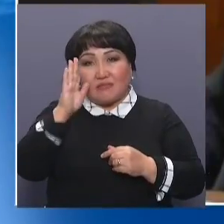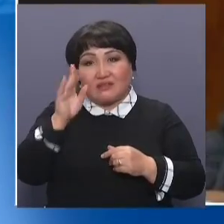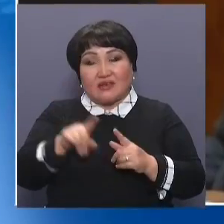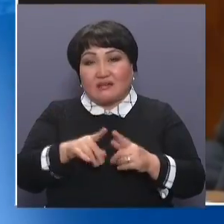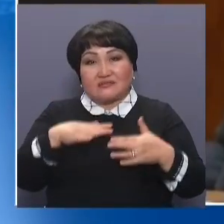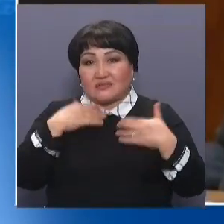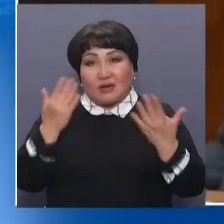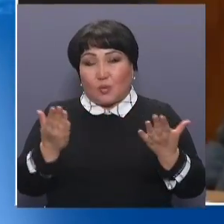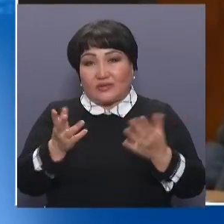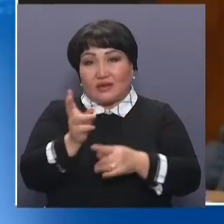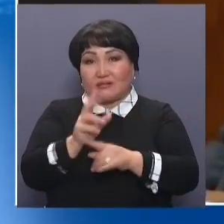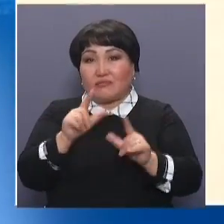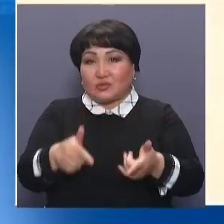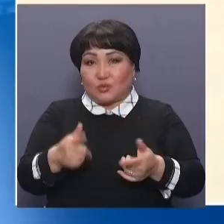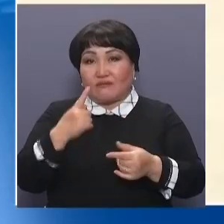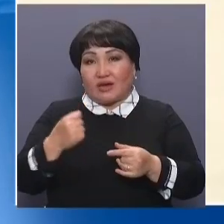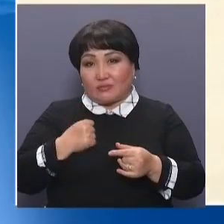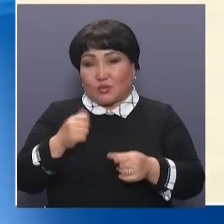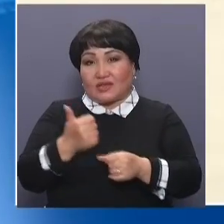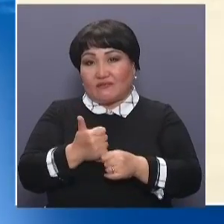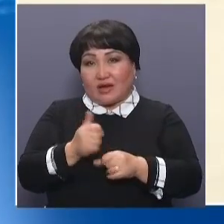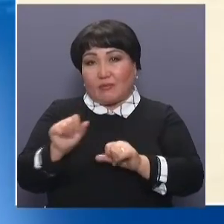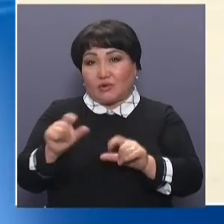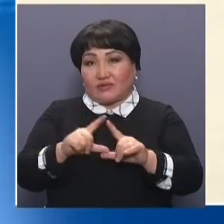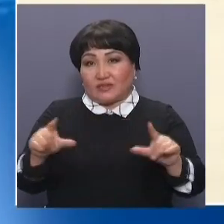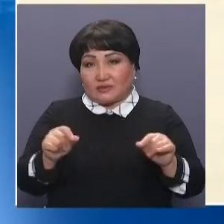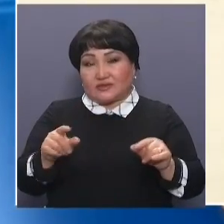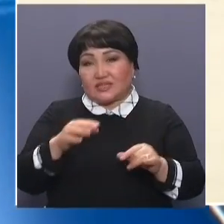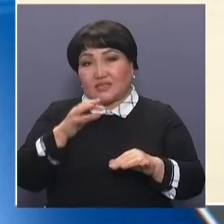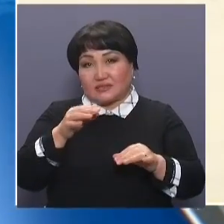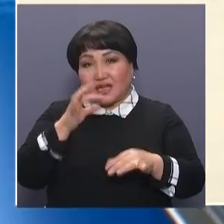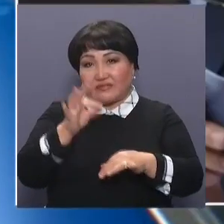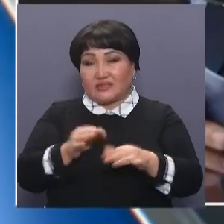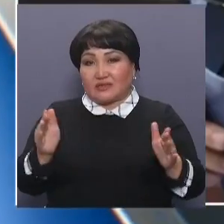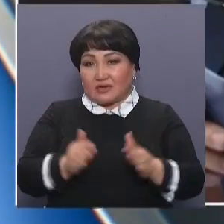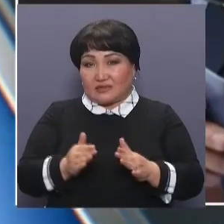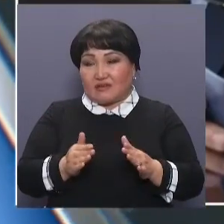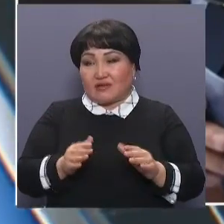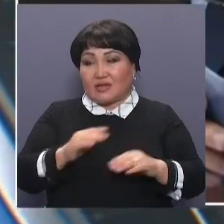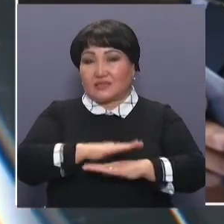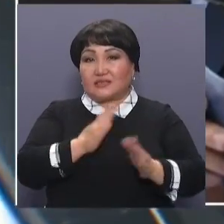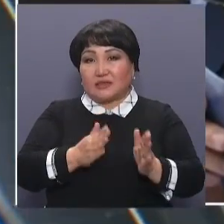армию. Глава оборонного ведомства сообщил кратко. Дисциплина есть, дедовщины нет.